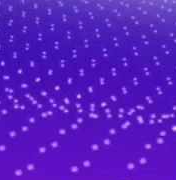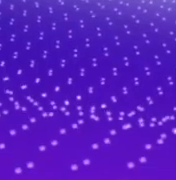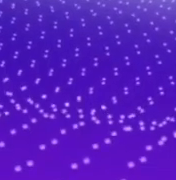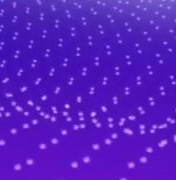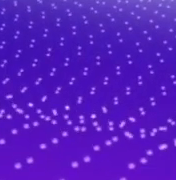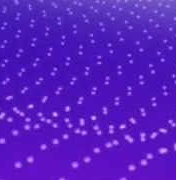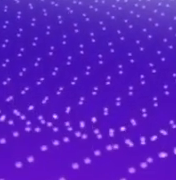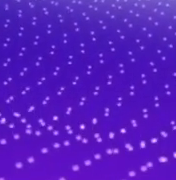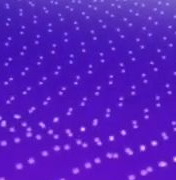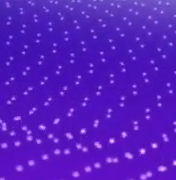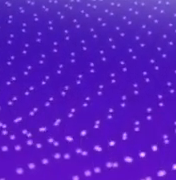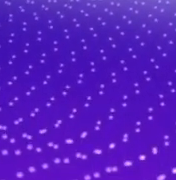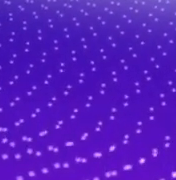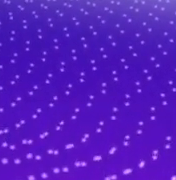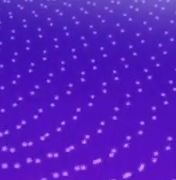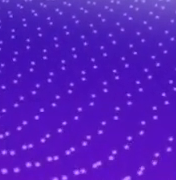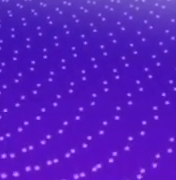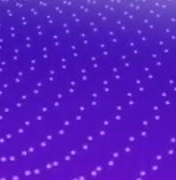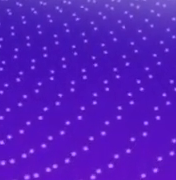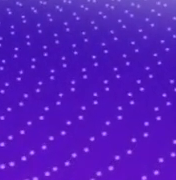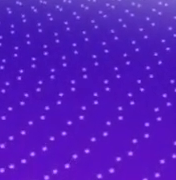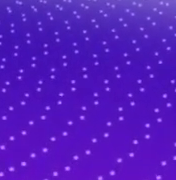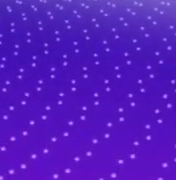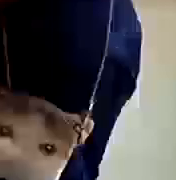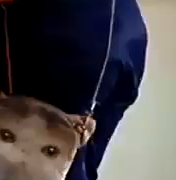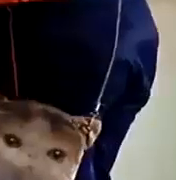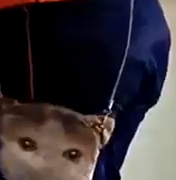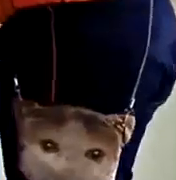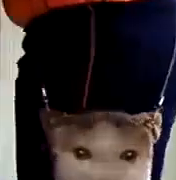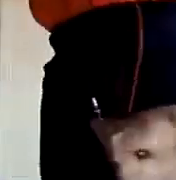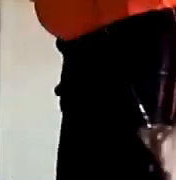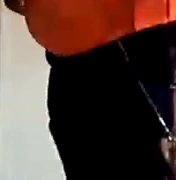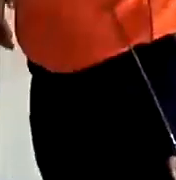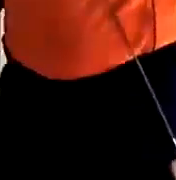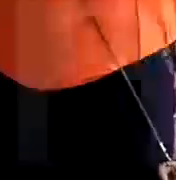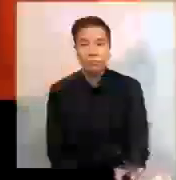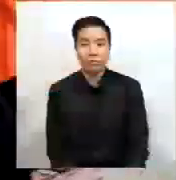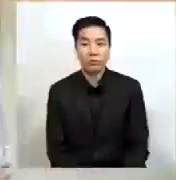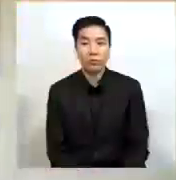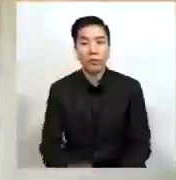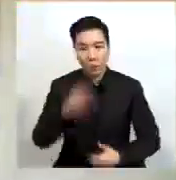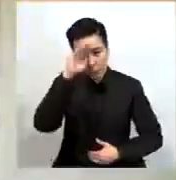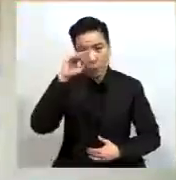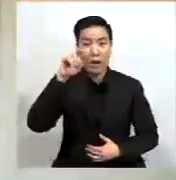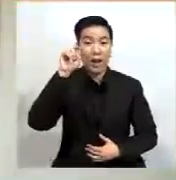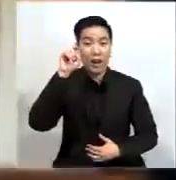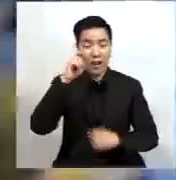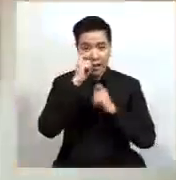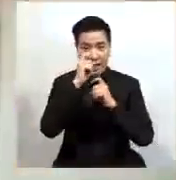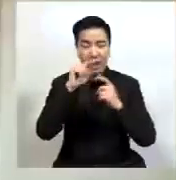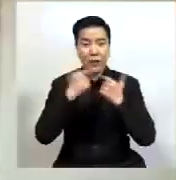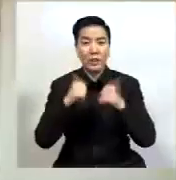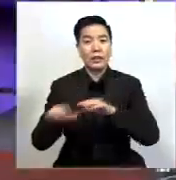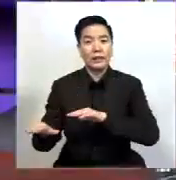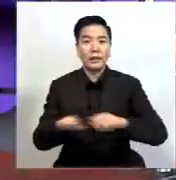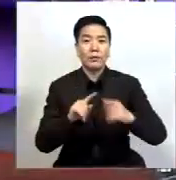สุขเรื่องหลักเกณฑ์วิธีการและเงื่อนไขการช่วยเหลือเยียวยาแก่ผู้ป่วยฉุกเฉินโรคติดต่ออันตรายเพื่อเป็นการเตรียม